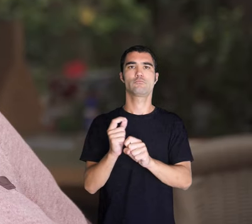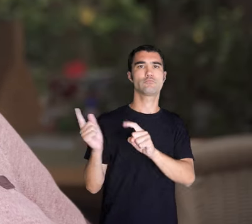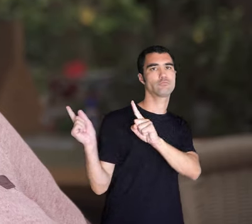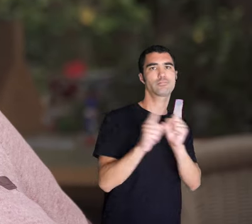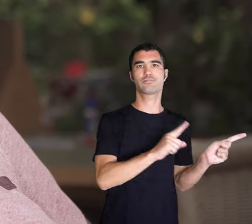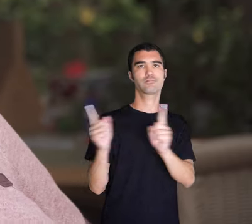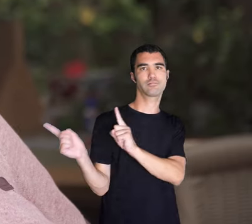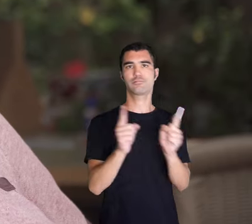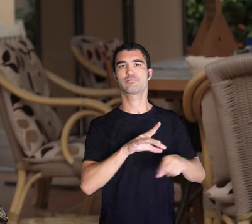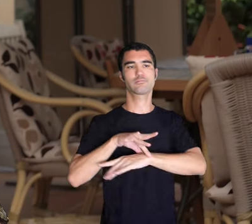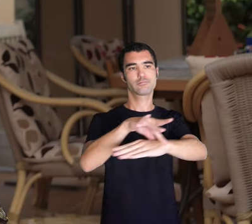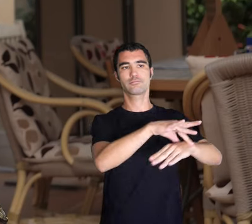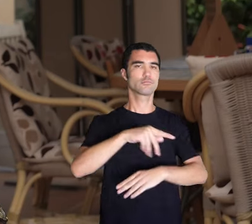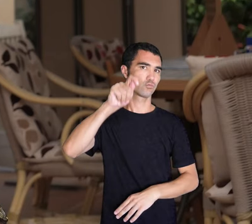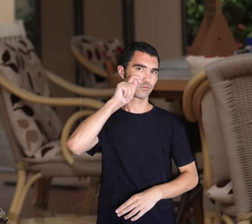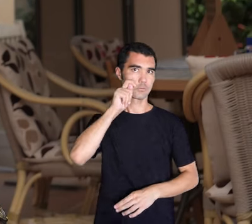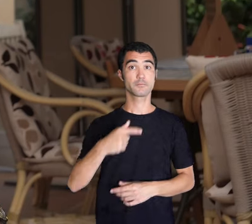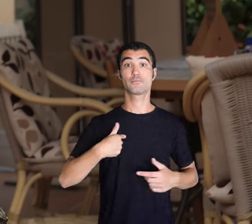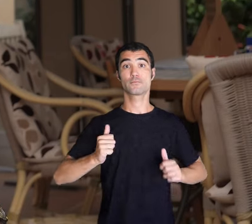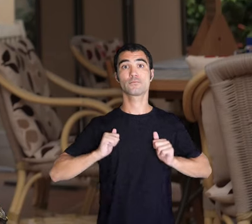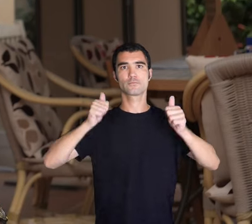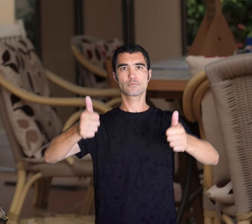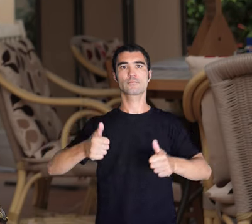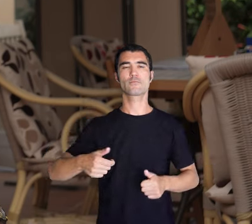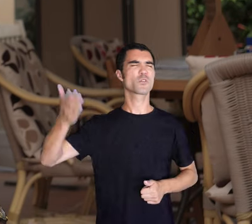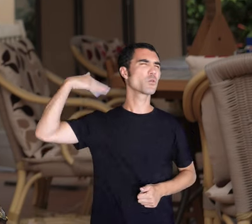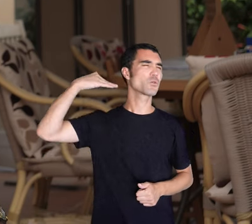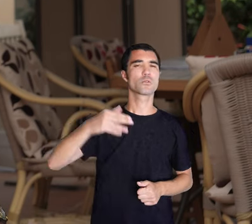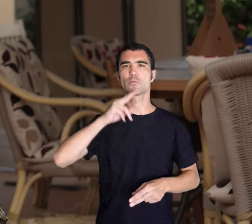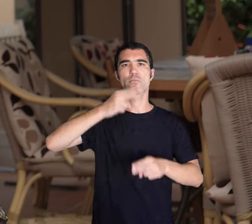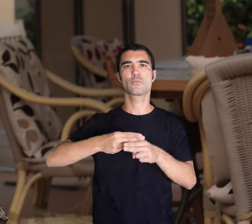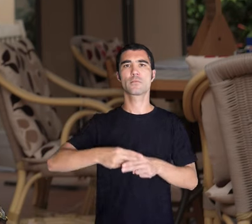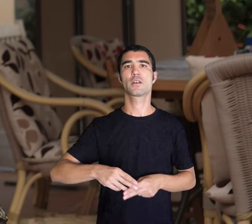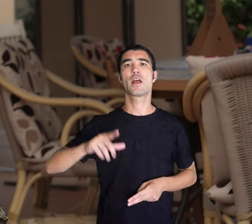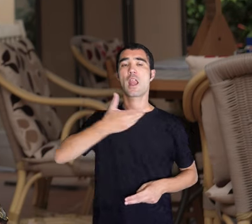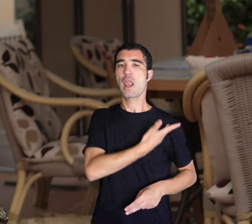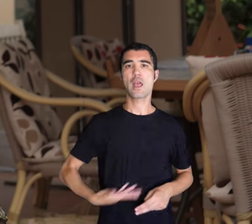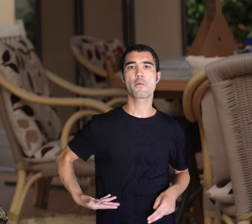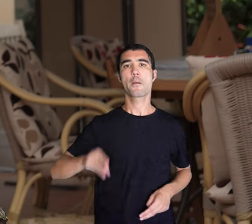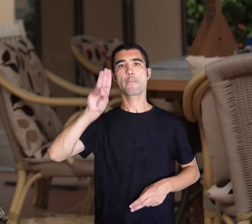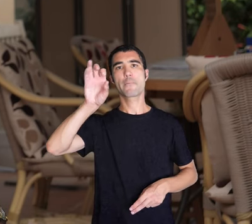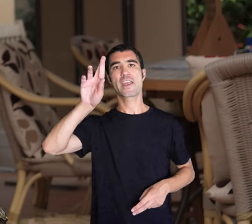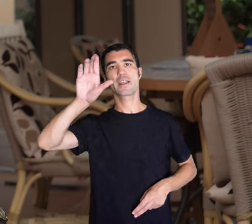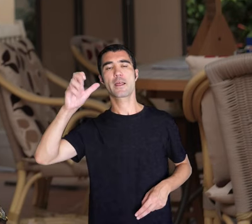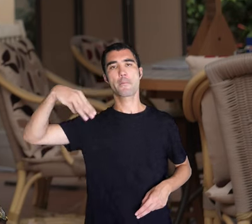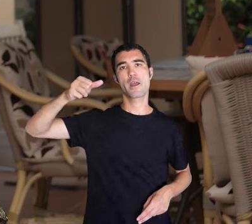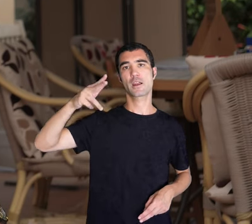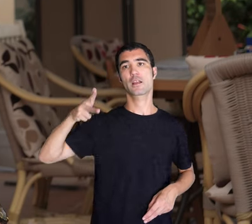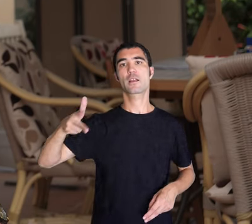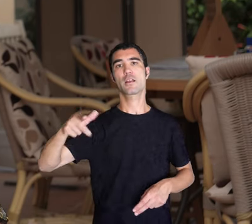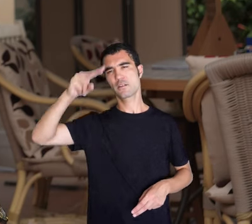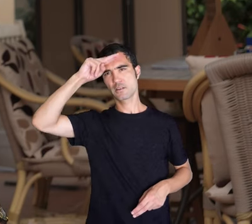traginar turisme. Jo vaig començar, hi havia aquell entonces l'amo Pere Marc, que és un padre d'Ignasi